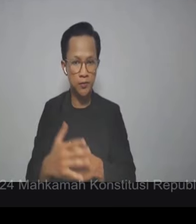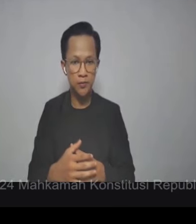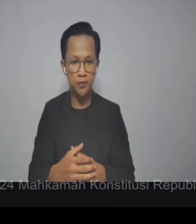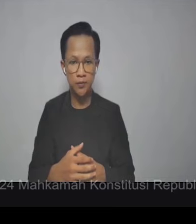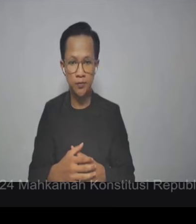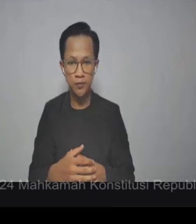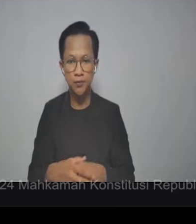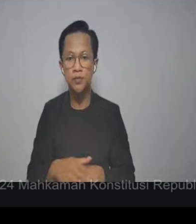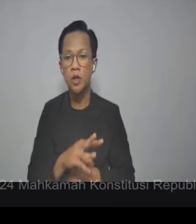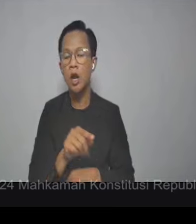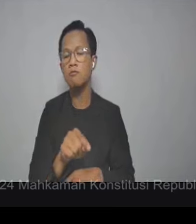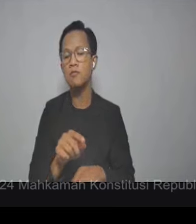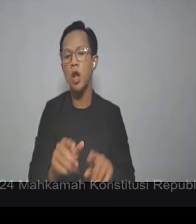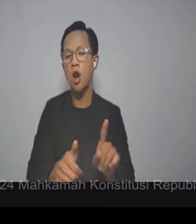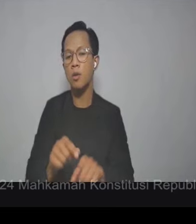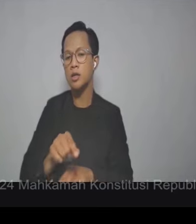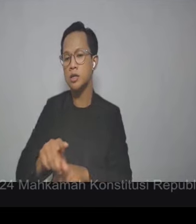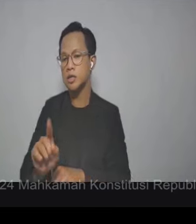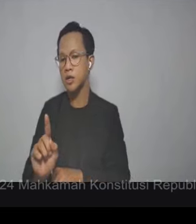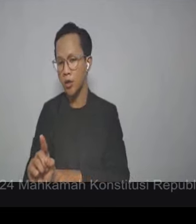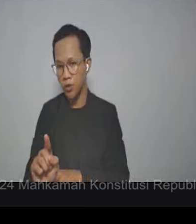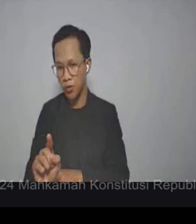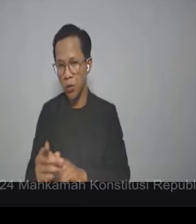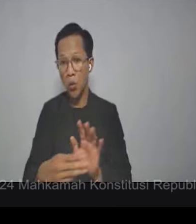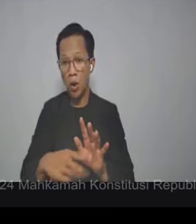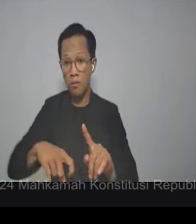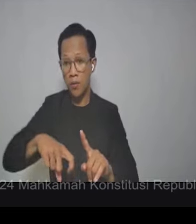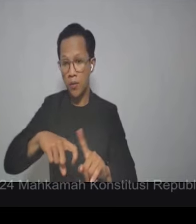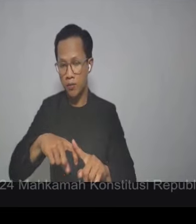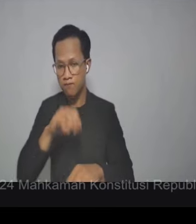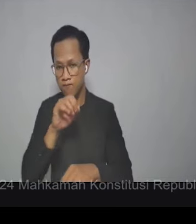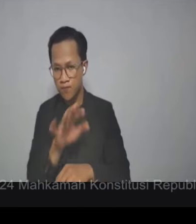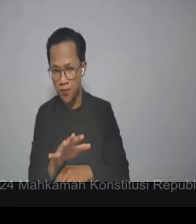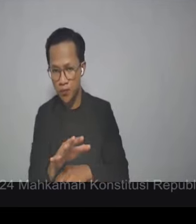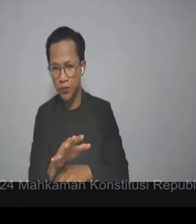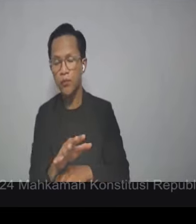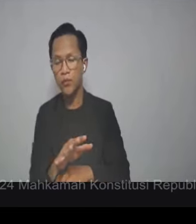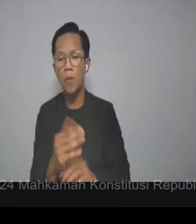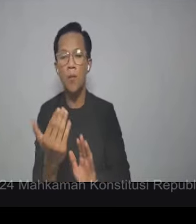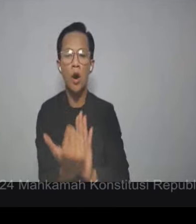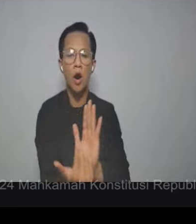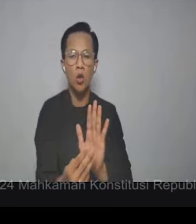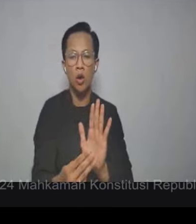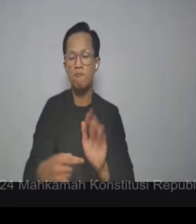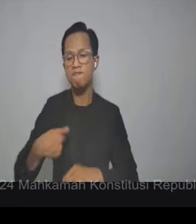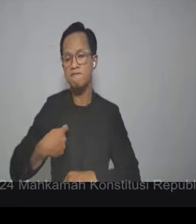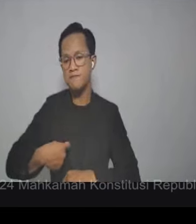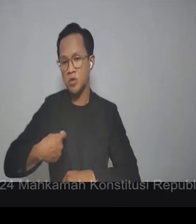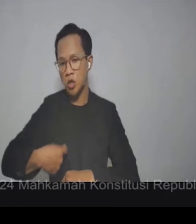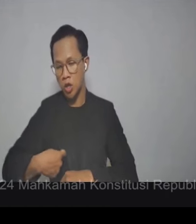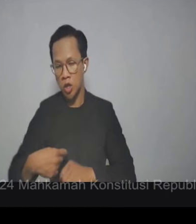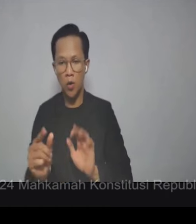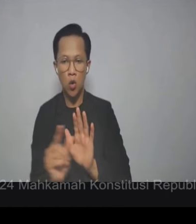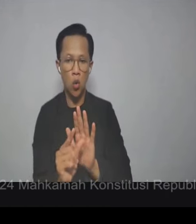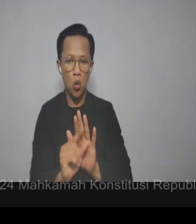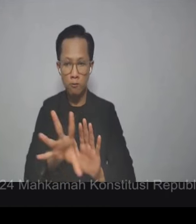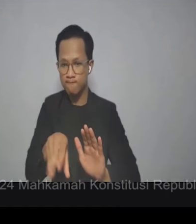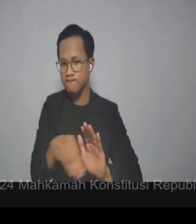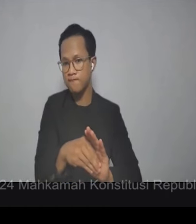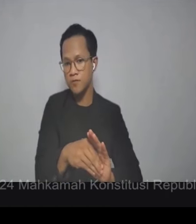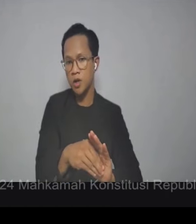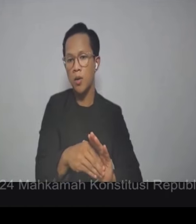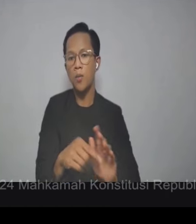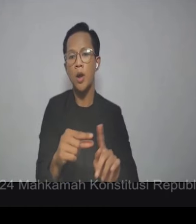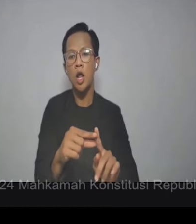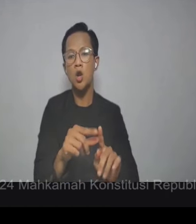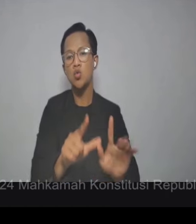para pemohon penting bagai mahkamah untuk lebih dahulu mempertimbangkan kedudukan peraturan menteri dalam hierarki peraturan perundang-undangan sebagaimana ditentukan dalam undang pasal 7